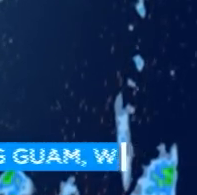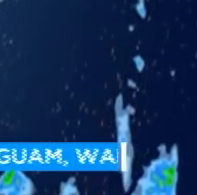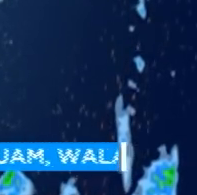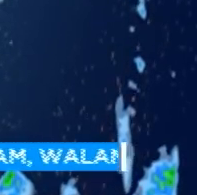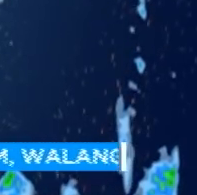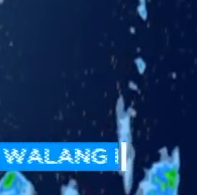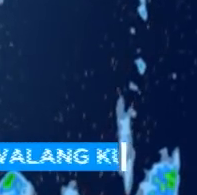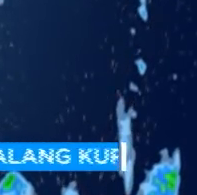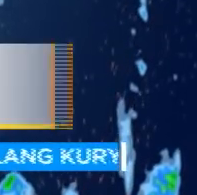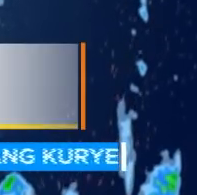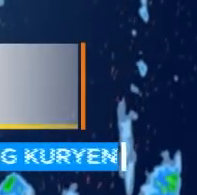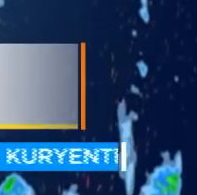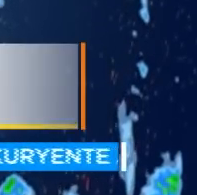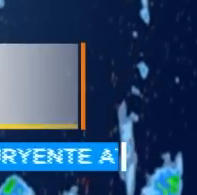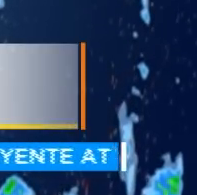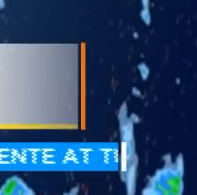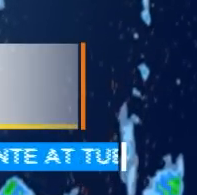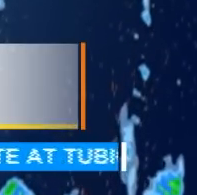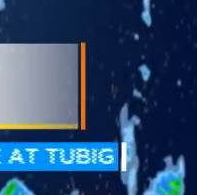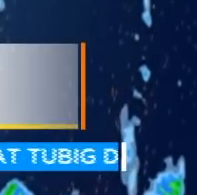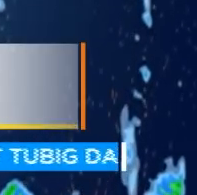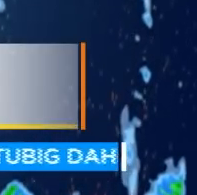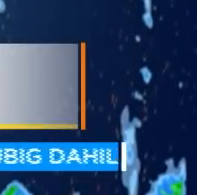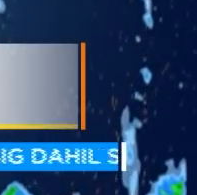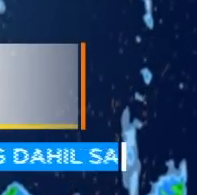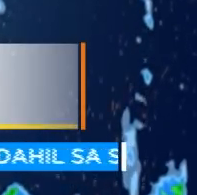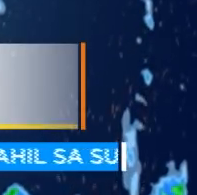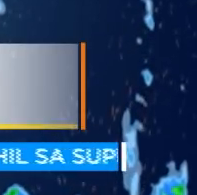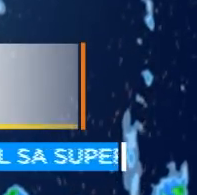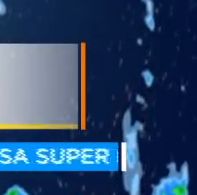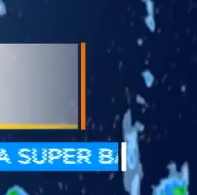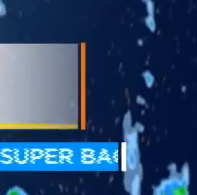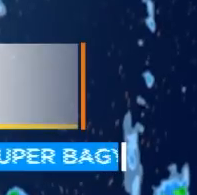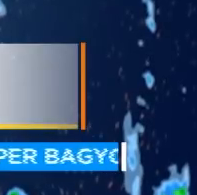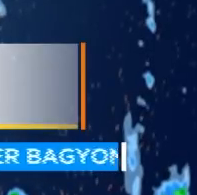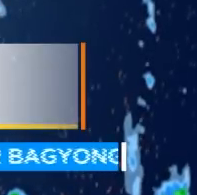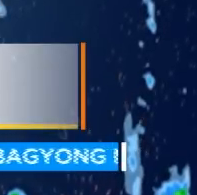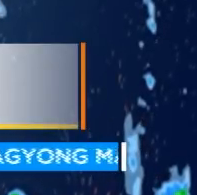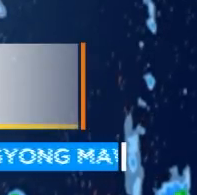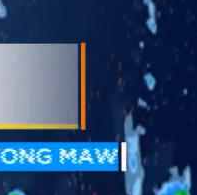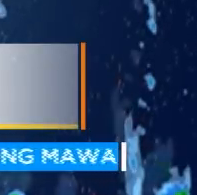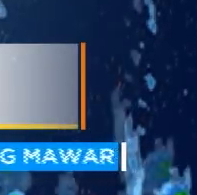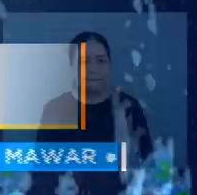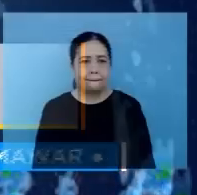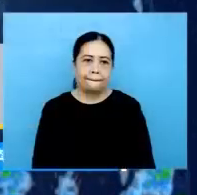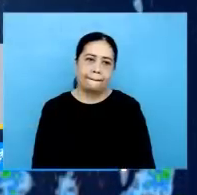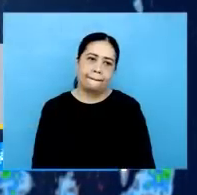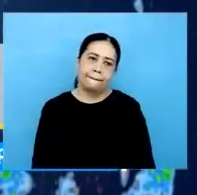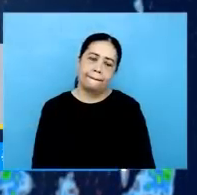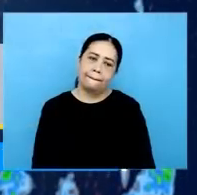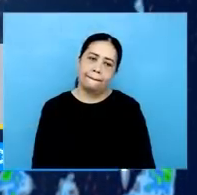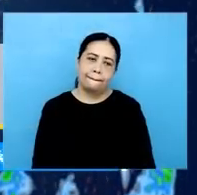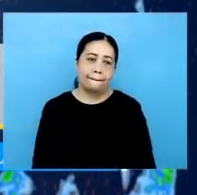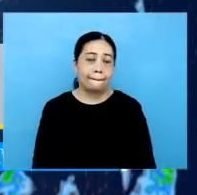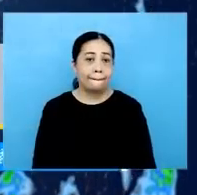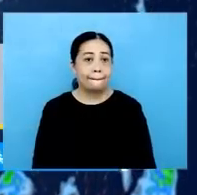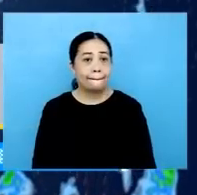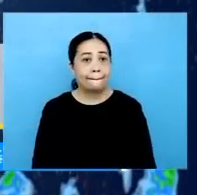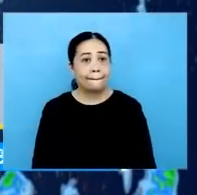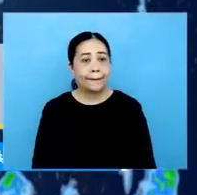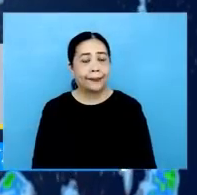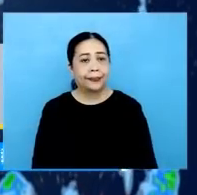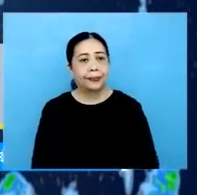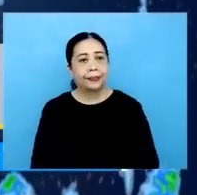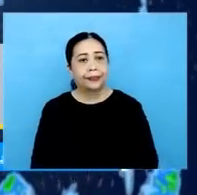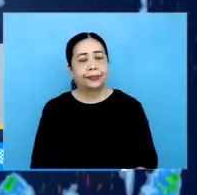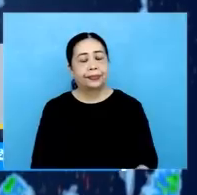malapit sa gitna na umaabot sa 215 kilometers per hour at pagbugso na umaabot sa 265 kilometers per hour. Gumagalaw ito pakanluran